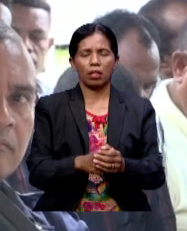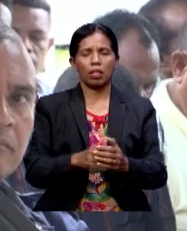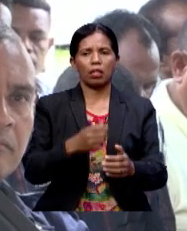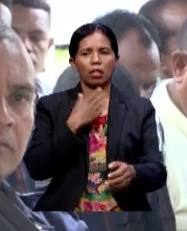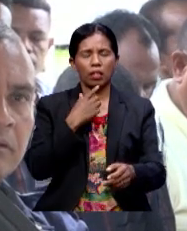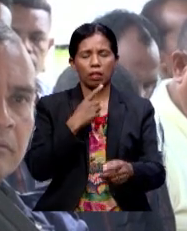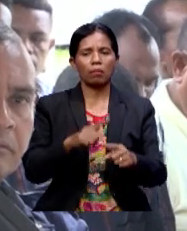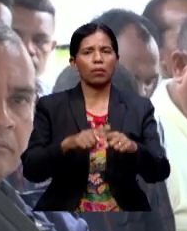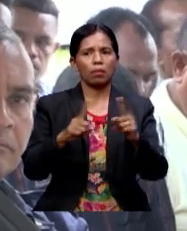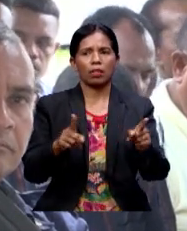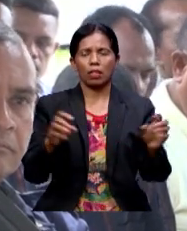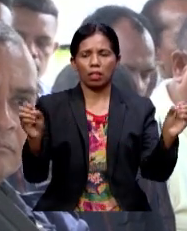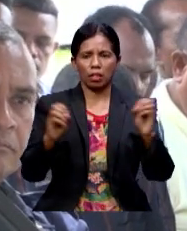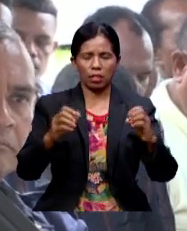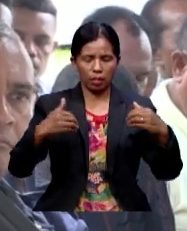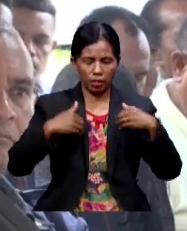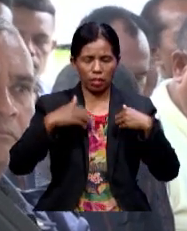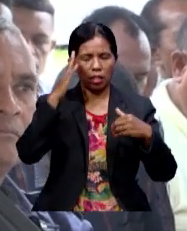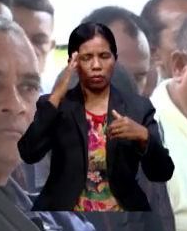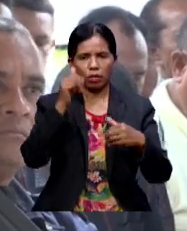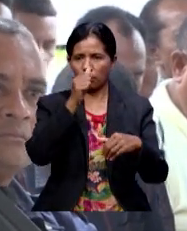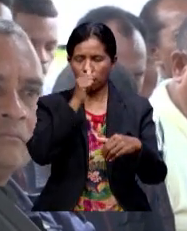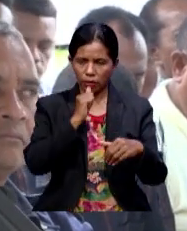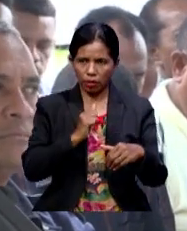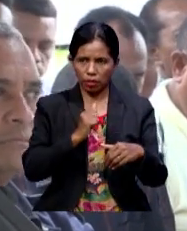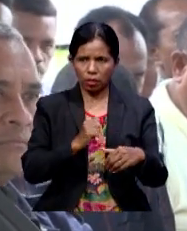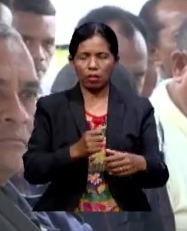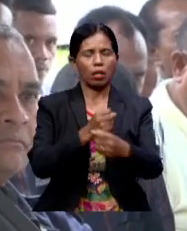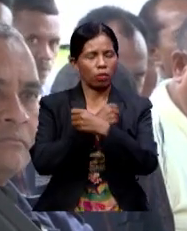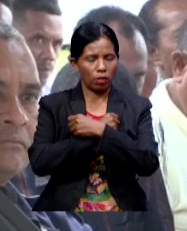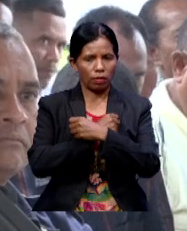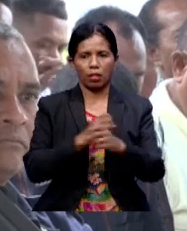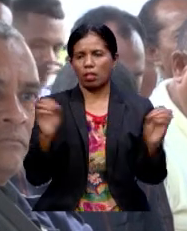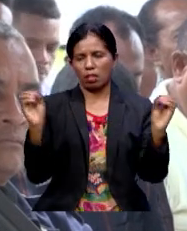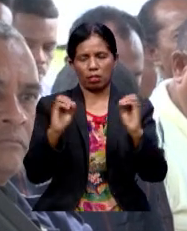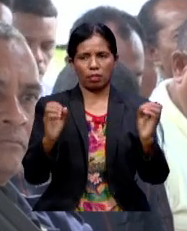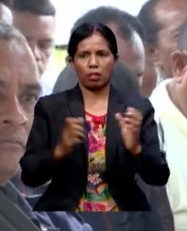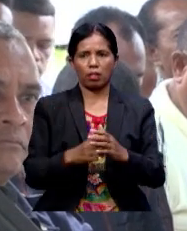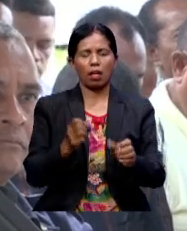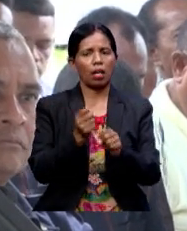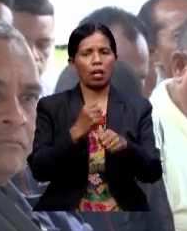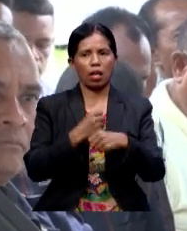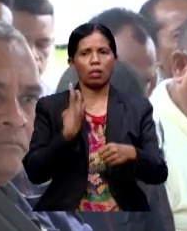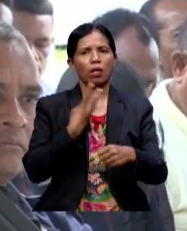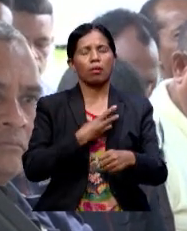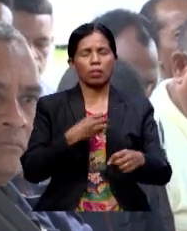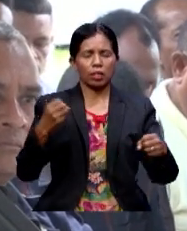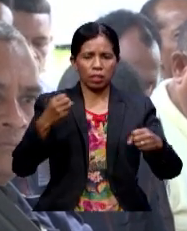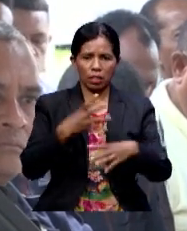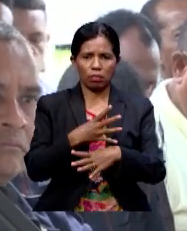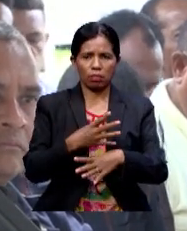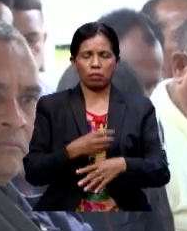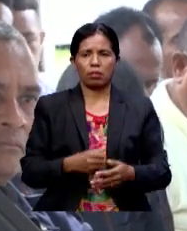ha consciência ida paciência ida atu aku ak malu lai halo amitau ami trauma